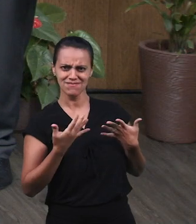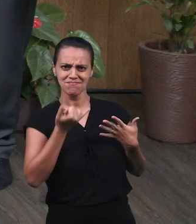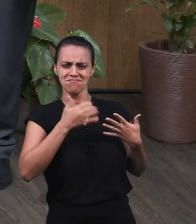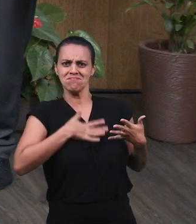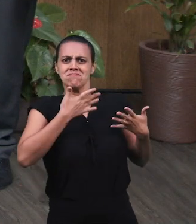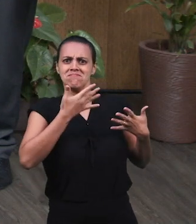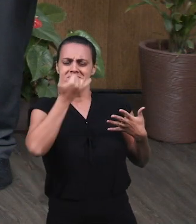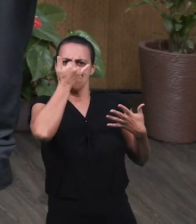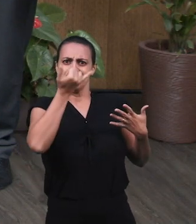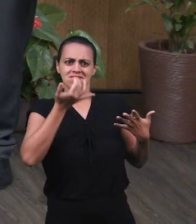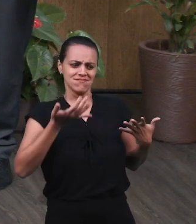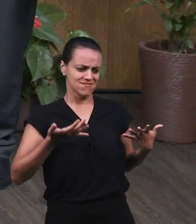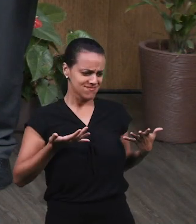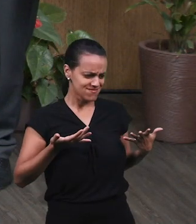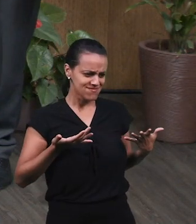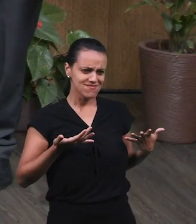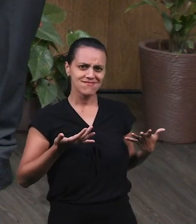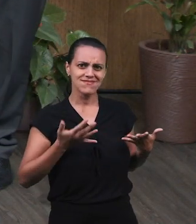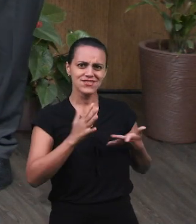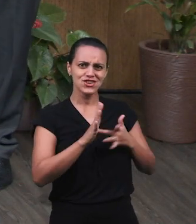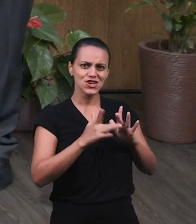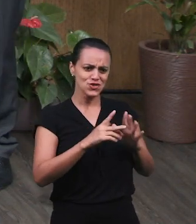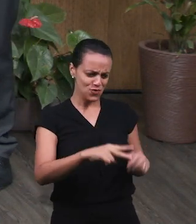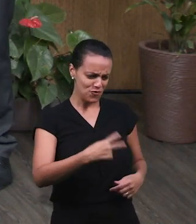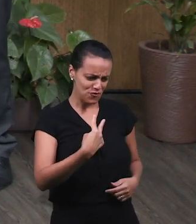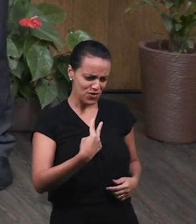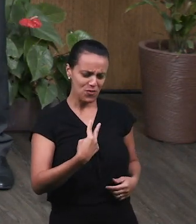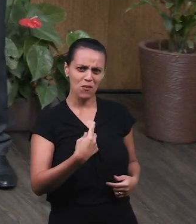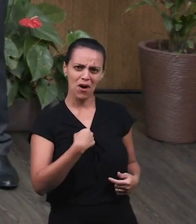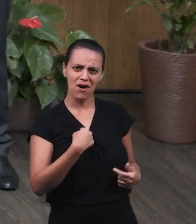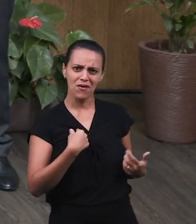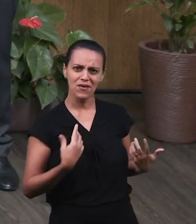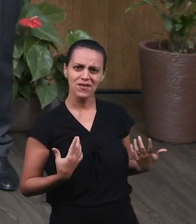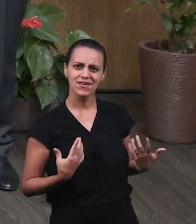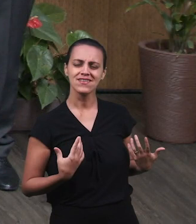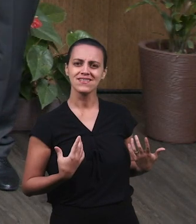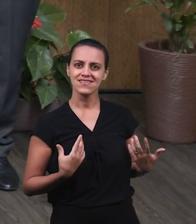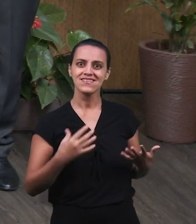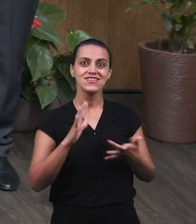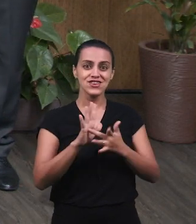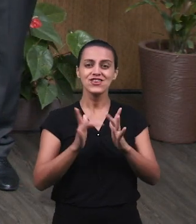était là. Le Seigneur Jésus l'appelait.